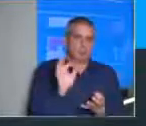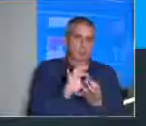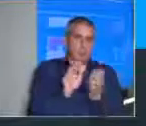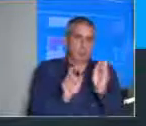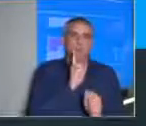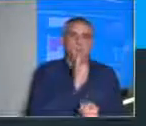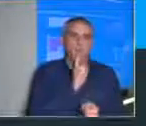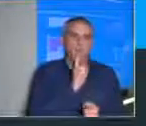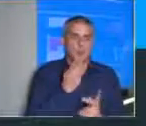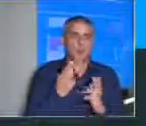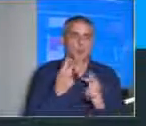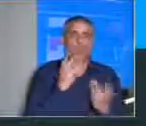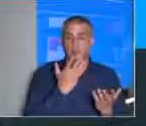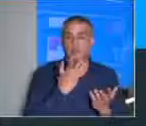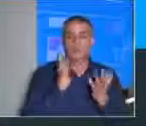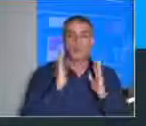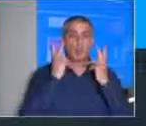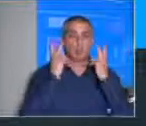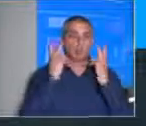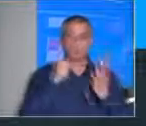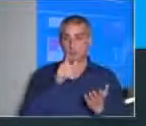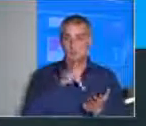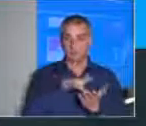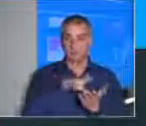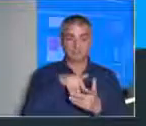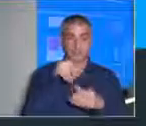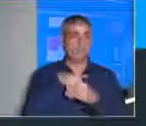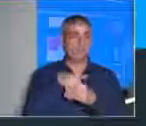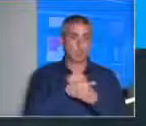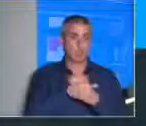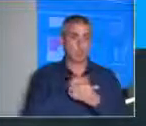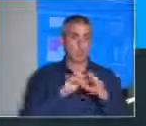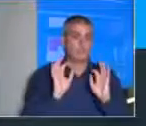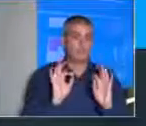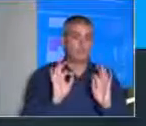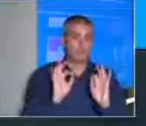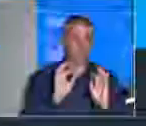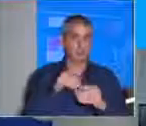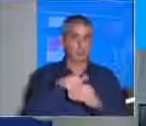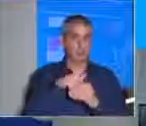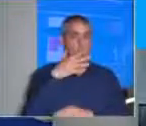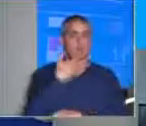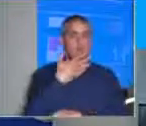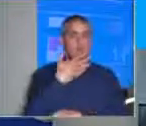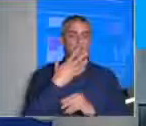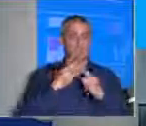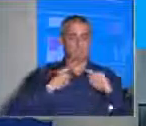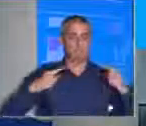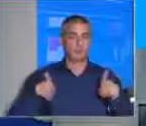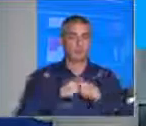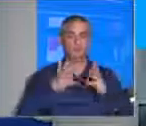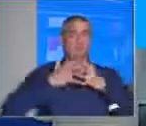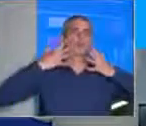דלות אוכלוסייה יותר. ומאוד חשוב, כשאתה נמצא בתוך, באמת, בתוך מדינה רב גונית